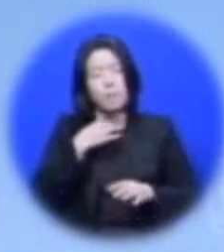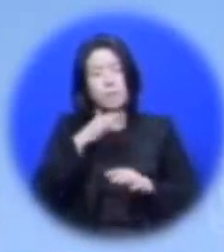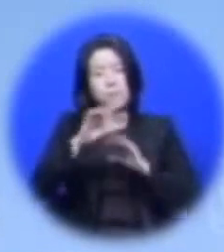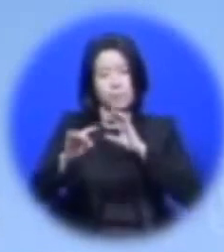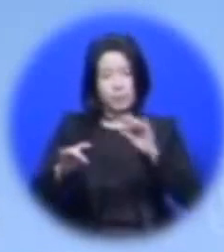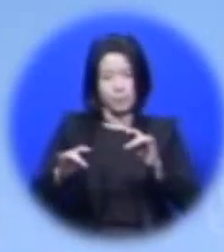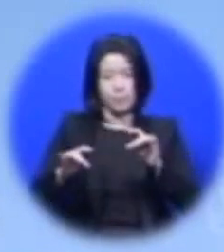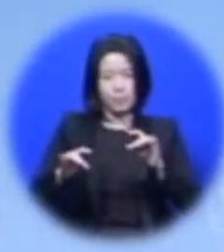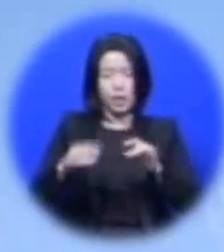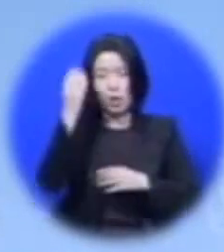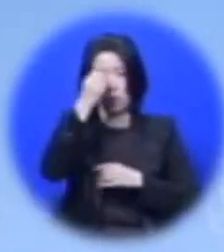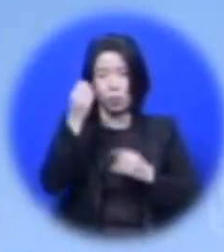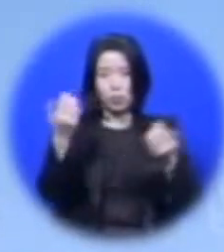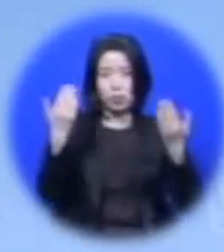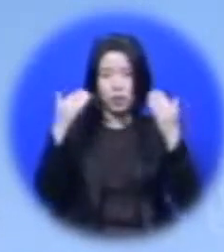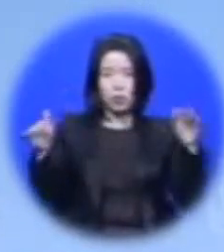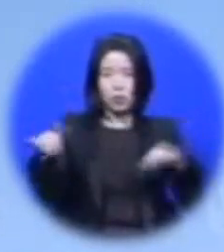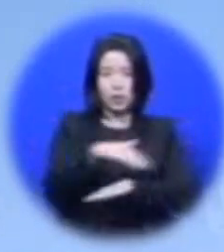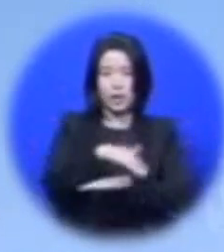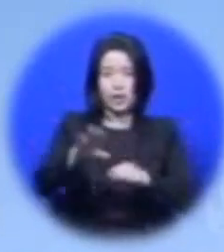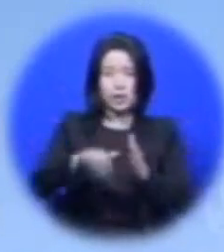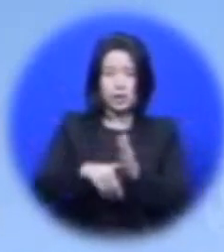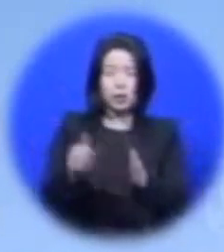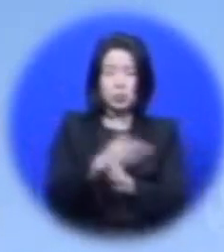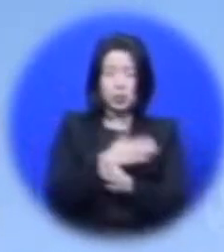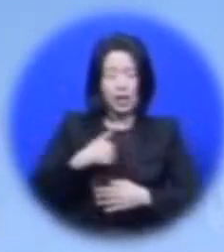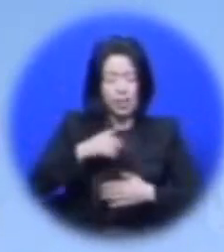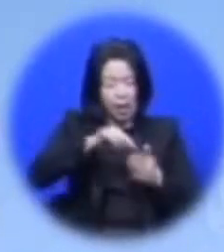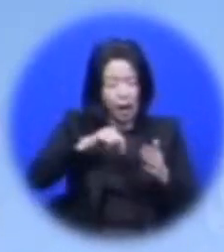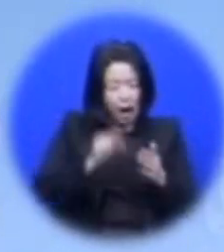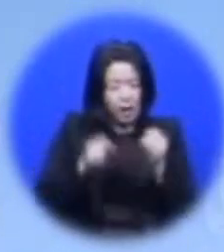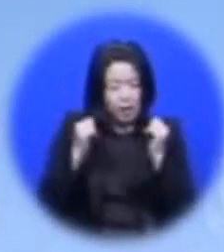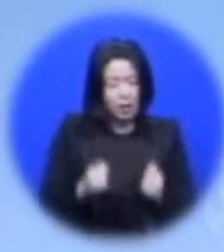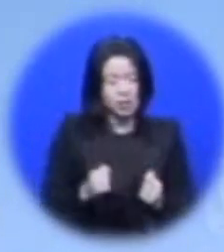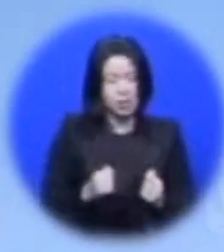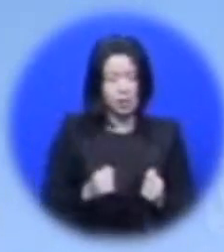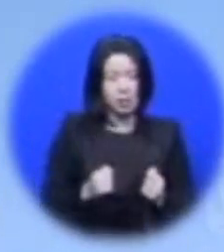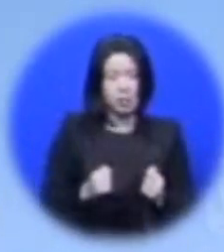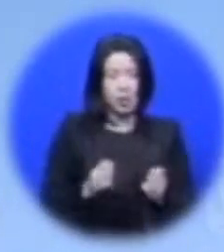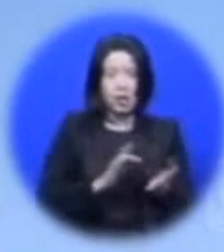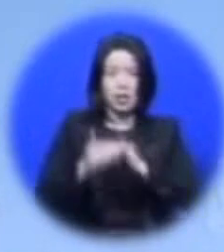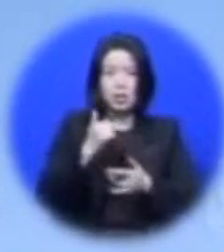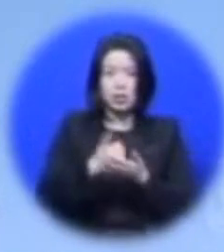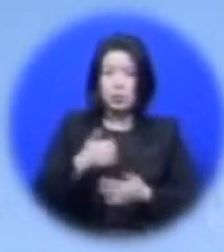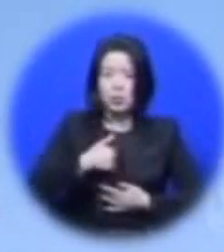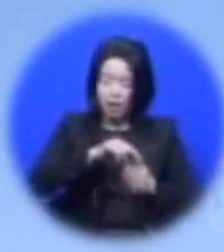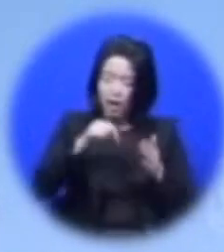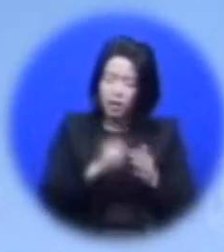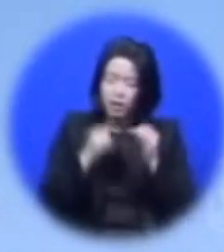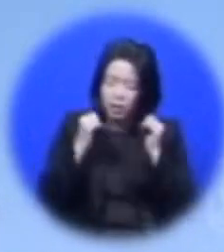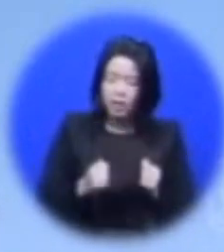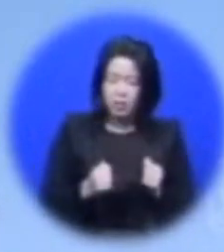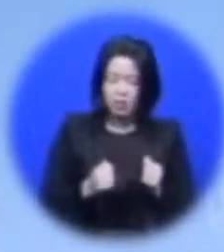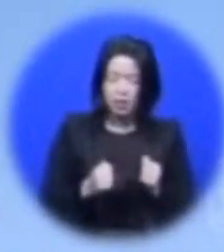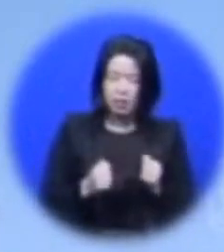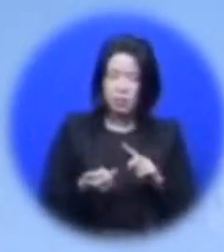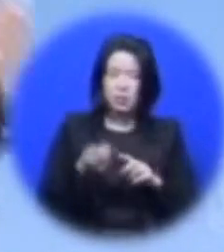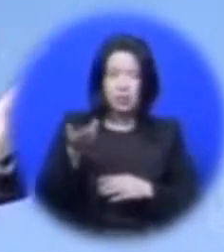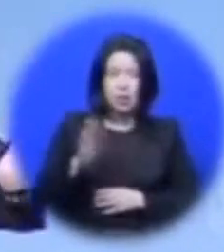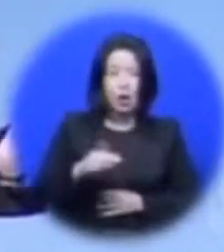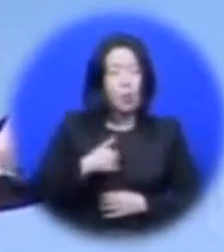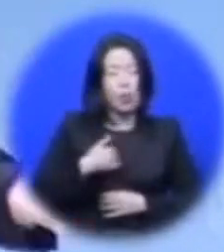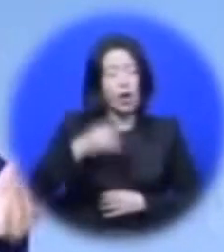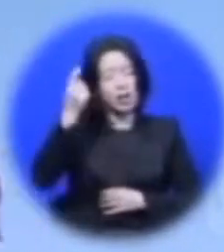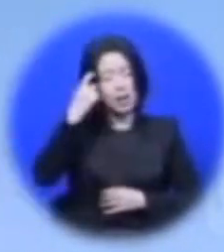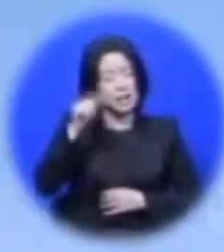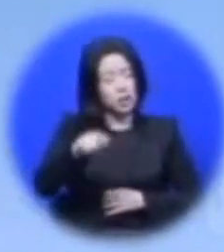고등학교 다닐 때부터 예수님은 내 안에 계신다는데 예수님은 내 안에 계신다는데 왜 나는 그